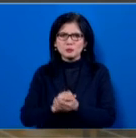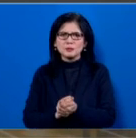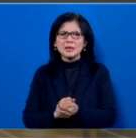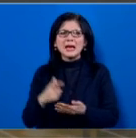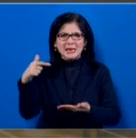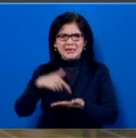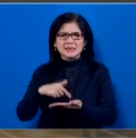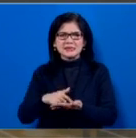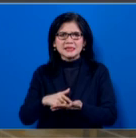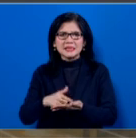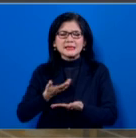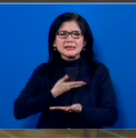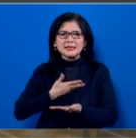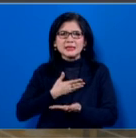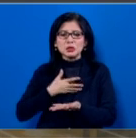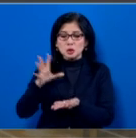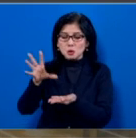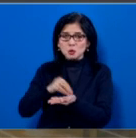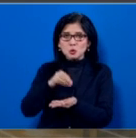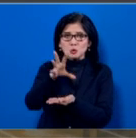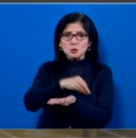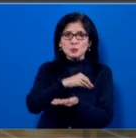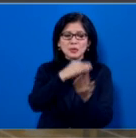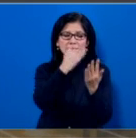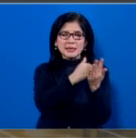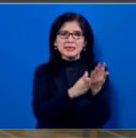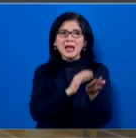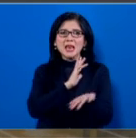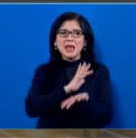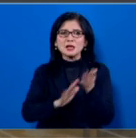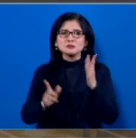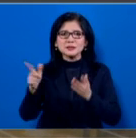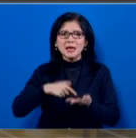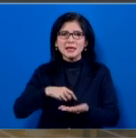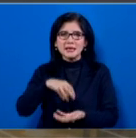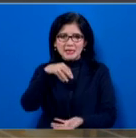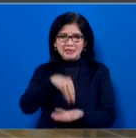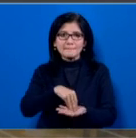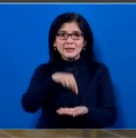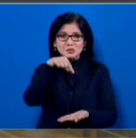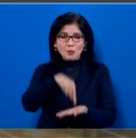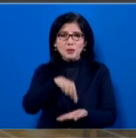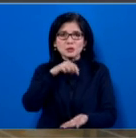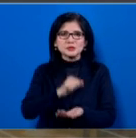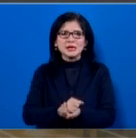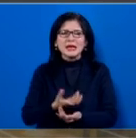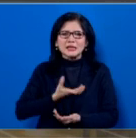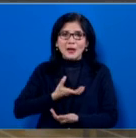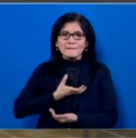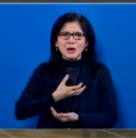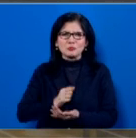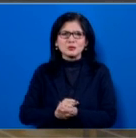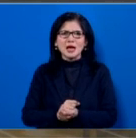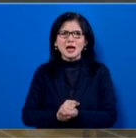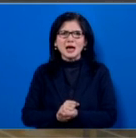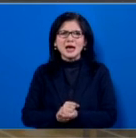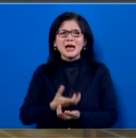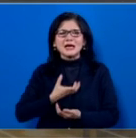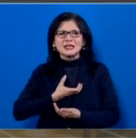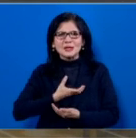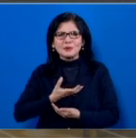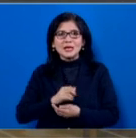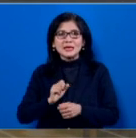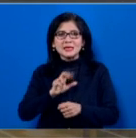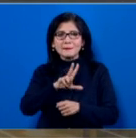datanya langsung dari TPS. Jadi kita sih maunya ada 800 ribu lebih